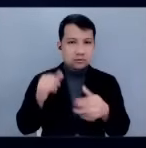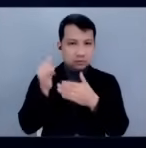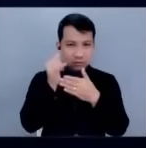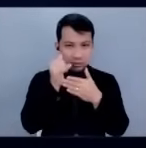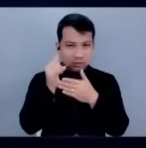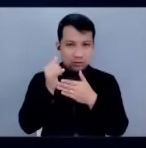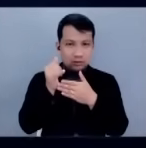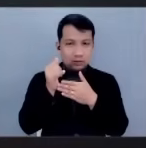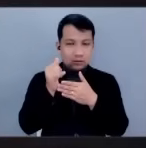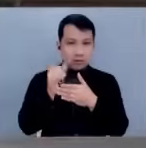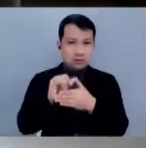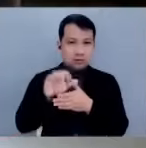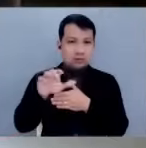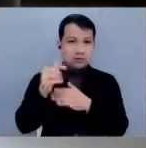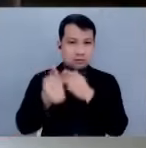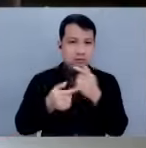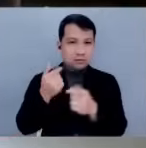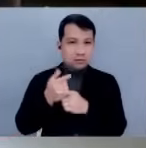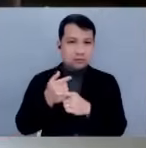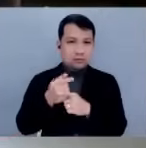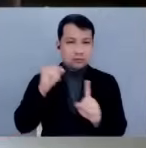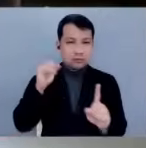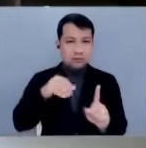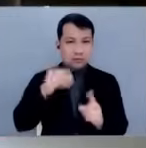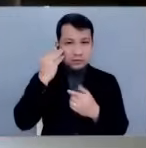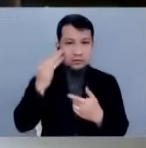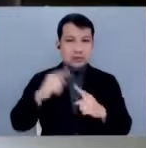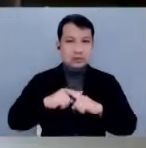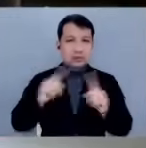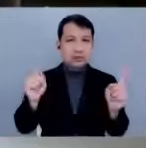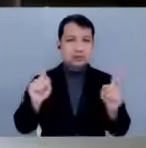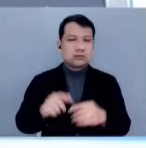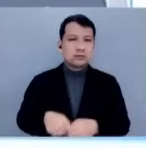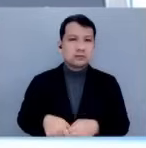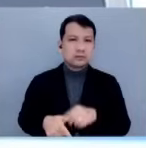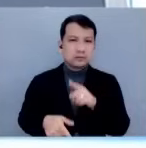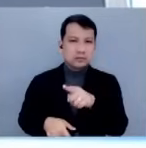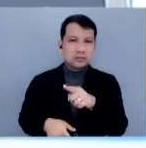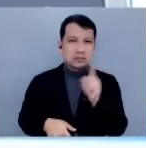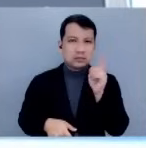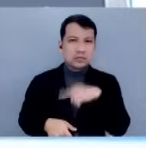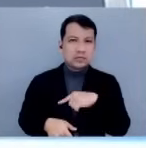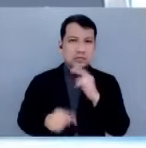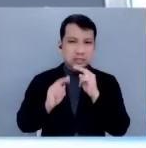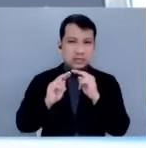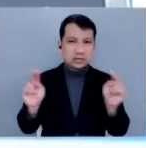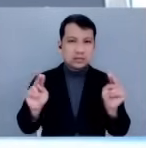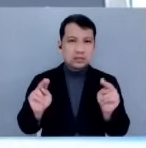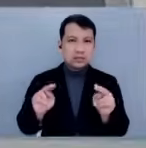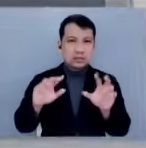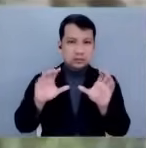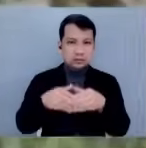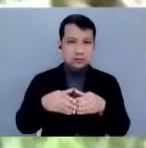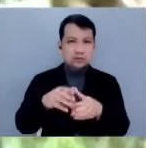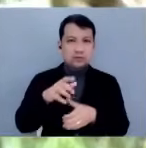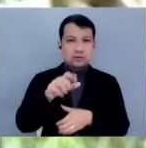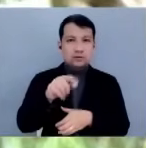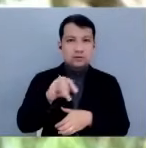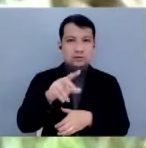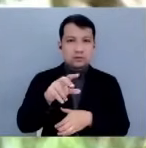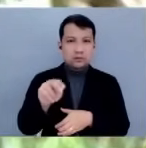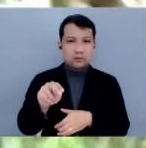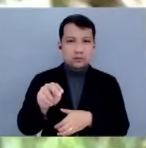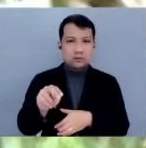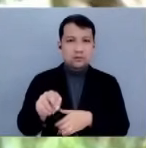capture global attention. Pero lahat ng yan, tinawag na fake news ng ating ito koalisyon. Yan naman